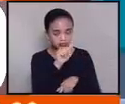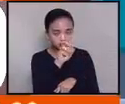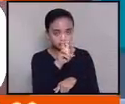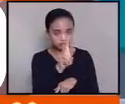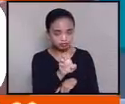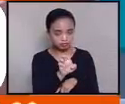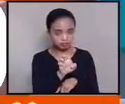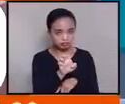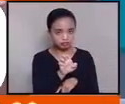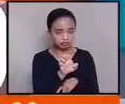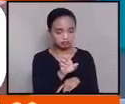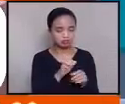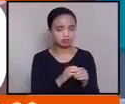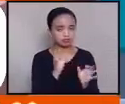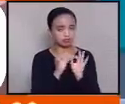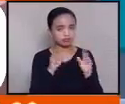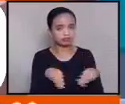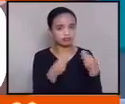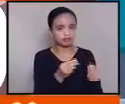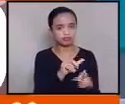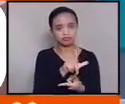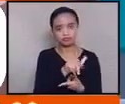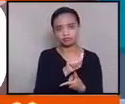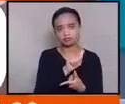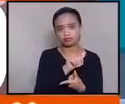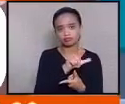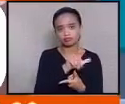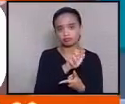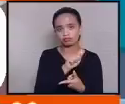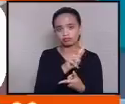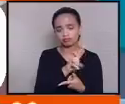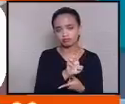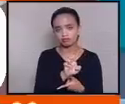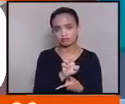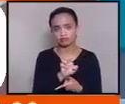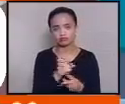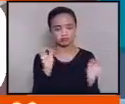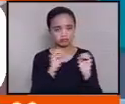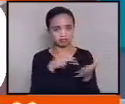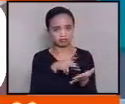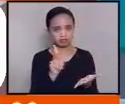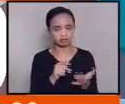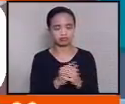kung sila, pag binibigyan daw sila ng leave, no pay.